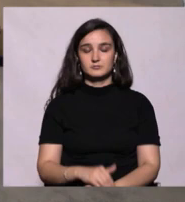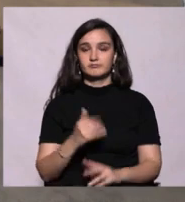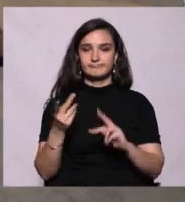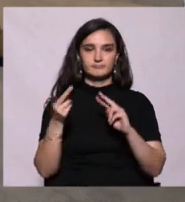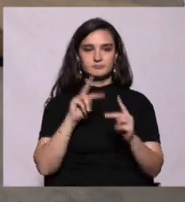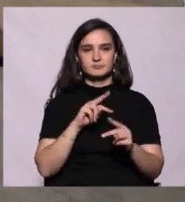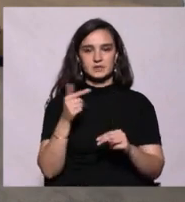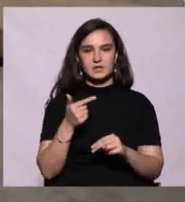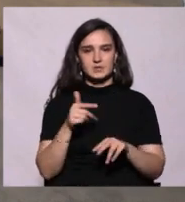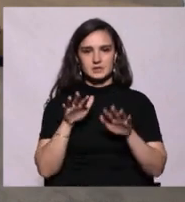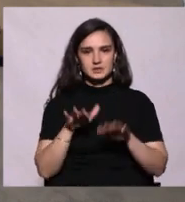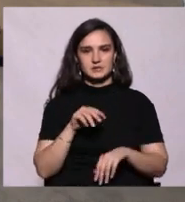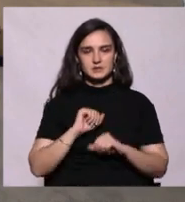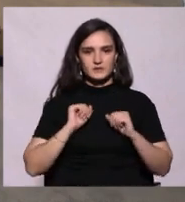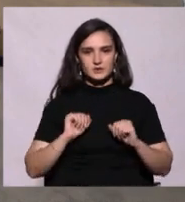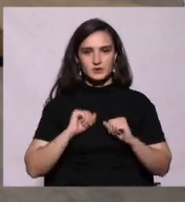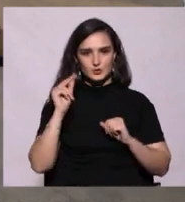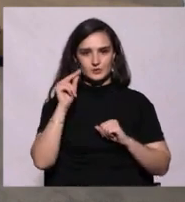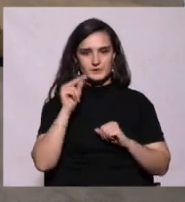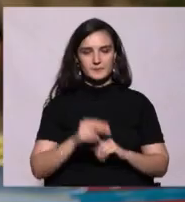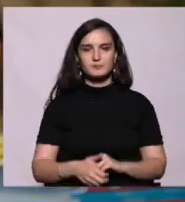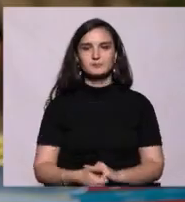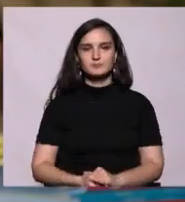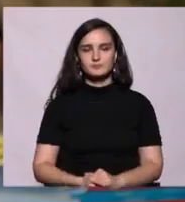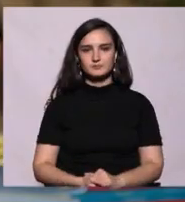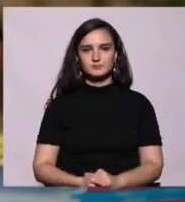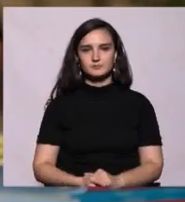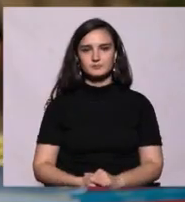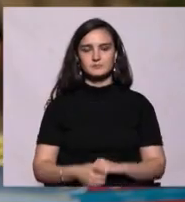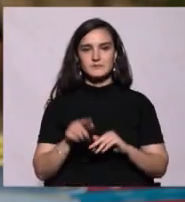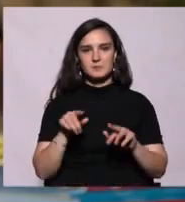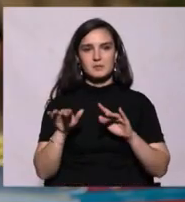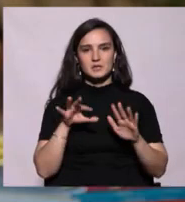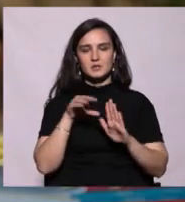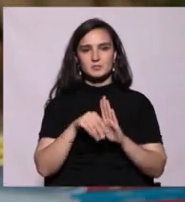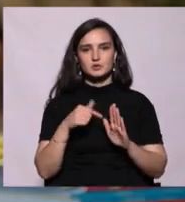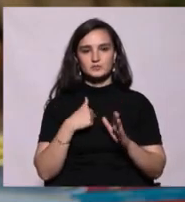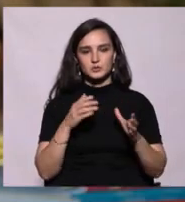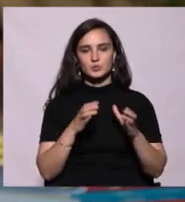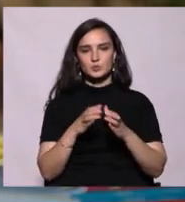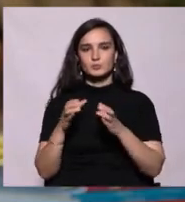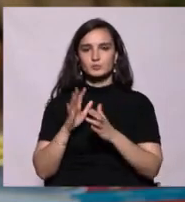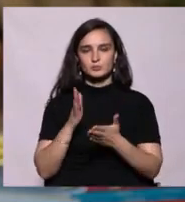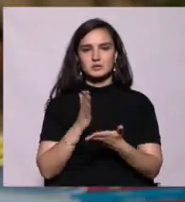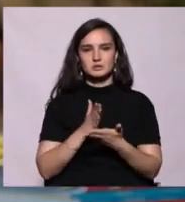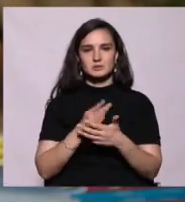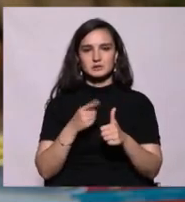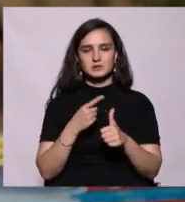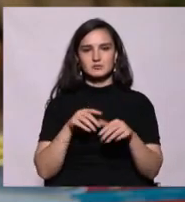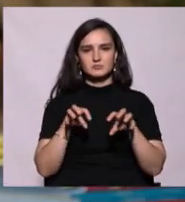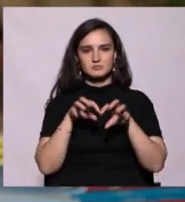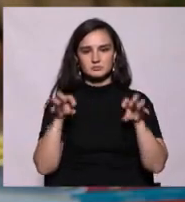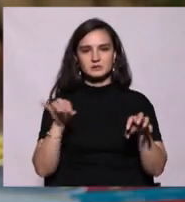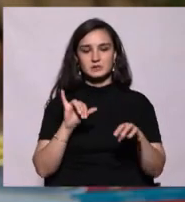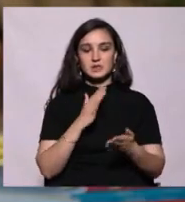გადავინაცვლოთ გრამატიკის სავარჯიშოზე. In this activity, we will group the nouns, determining whether they